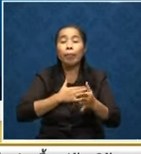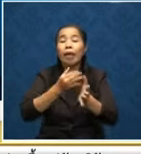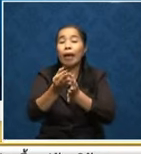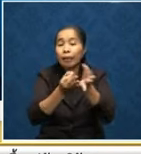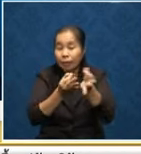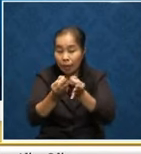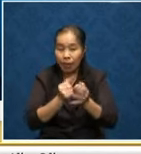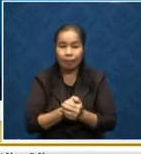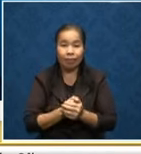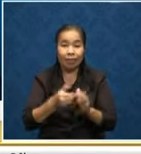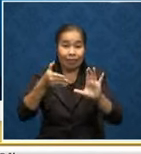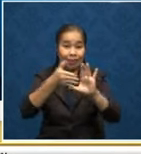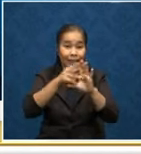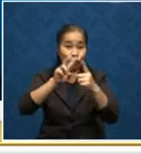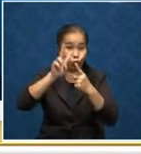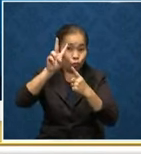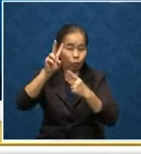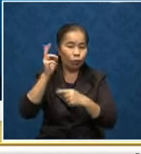ไลด์หน้า2ครับ